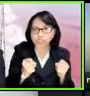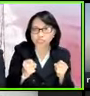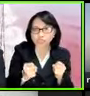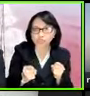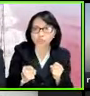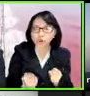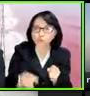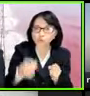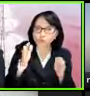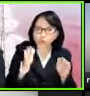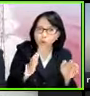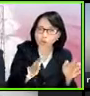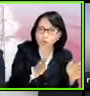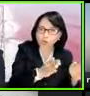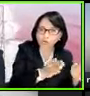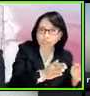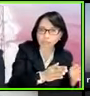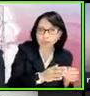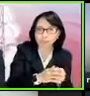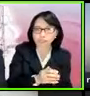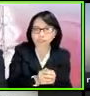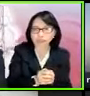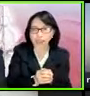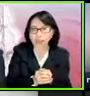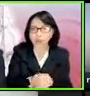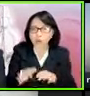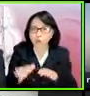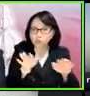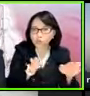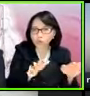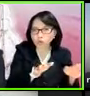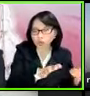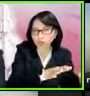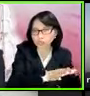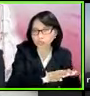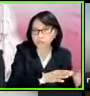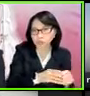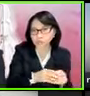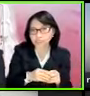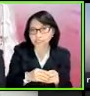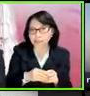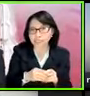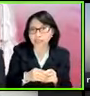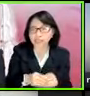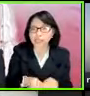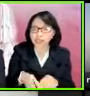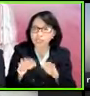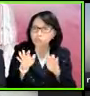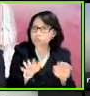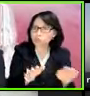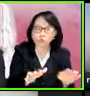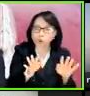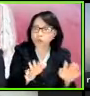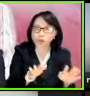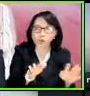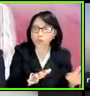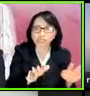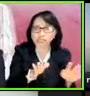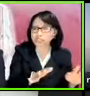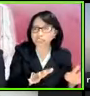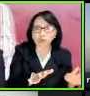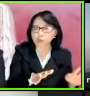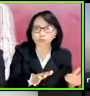Kristus Yesus untuk orang-orang yang belum mengenal Allah untuk orang-orang yang belum diselamatkan dan untuk